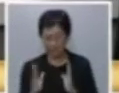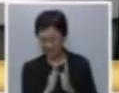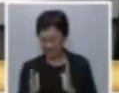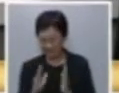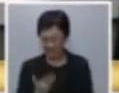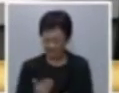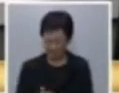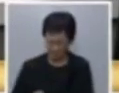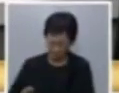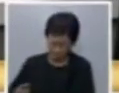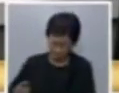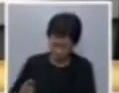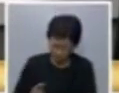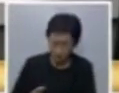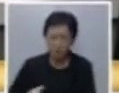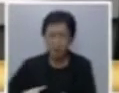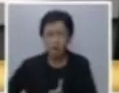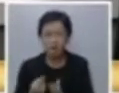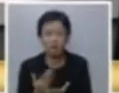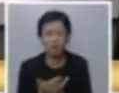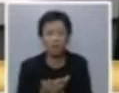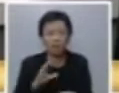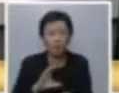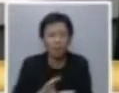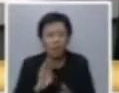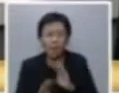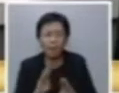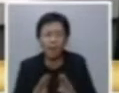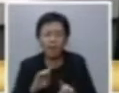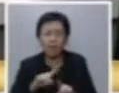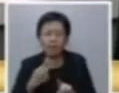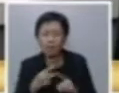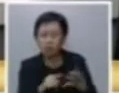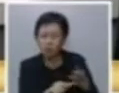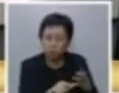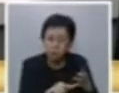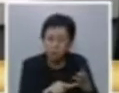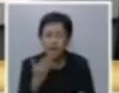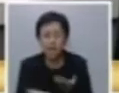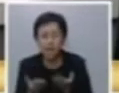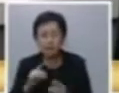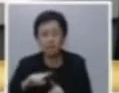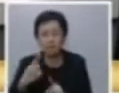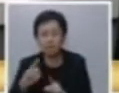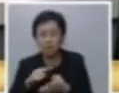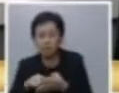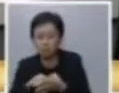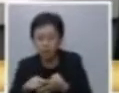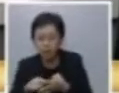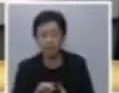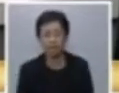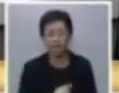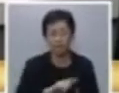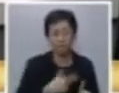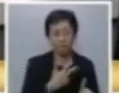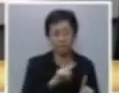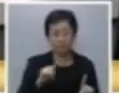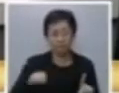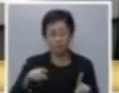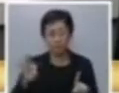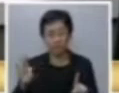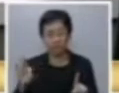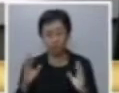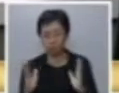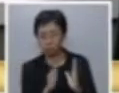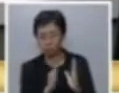บประมาณน่าจะได้เริ่มใช้ก็ประมาณปลายกุมภาหรือต้นมีนาถึงกันยา6เดือนเท่านั้นครับความส